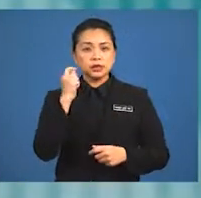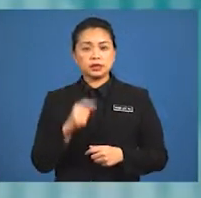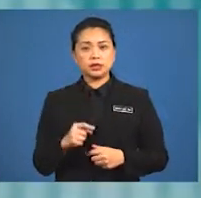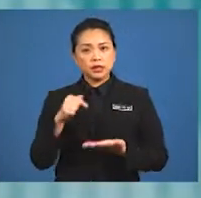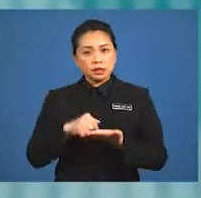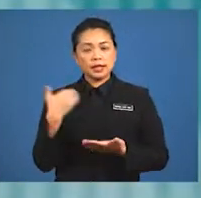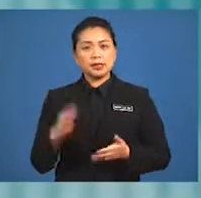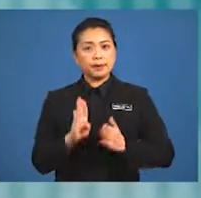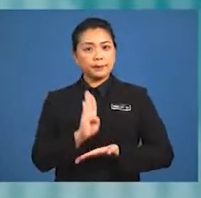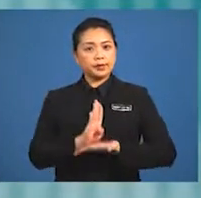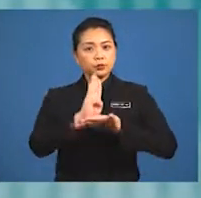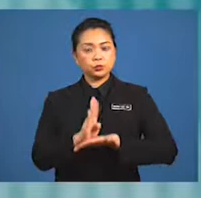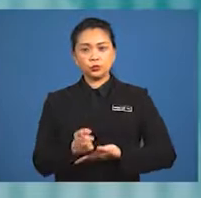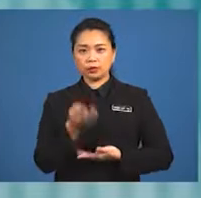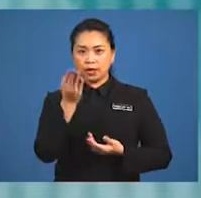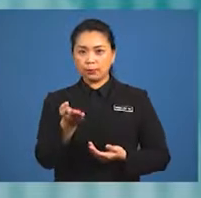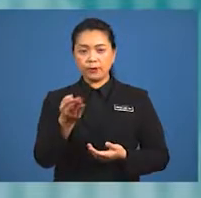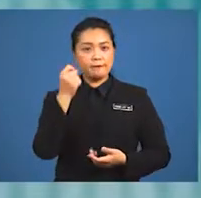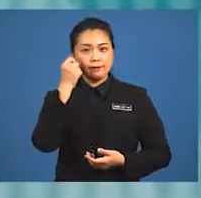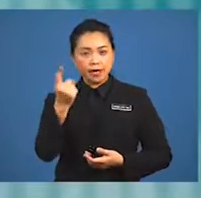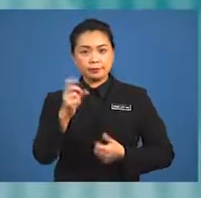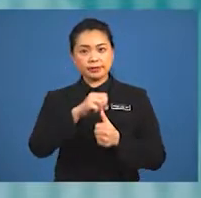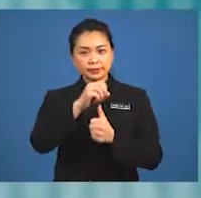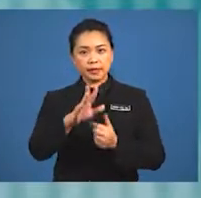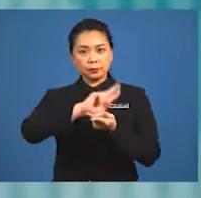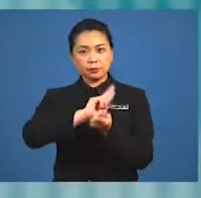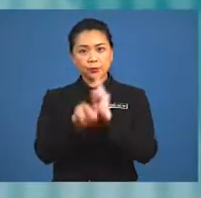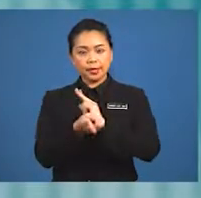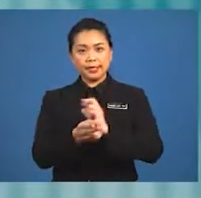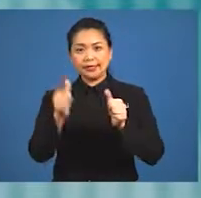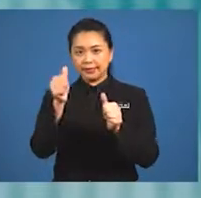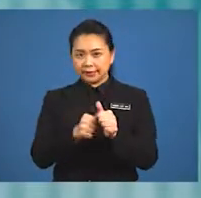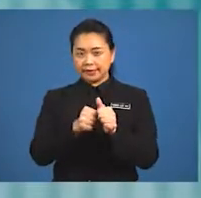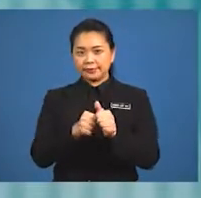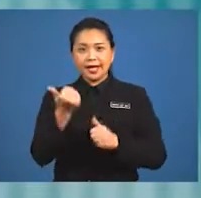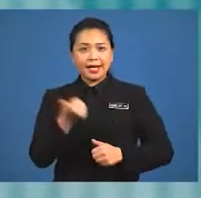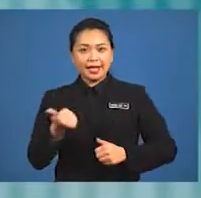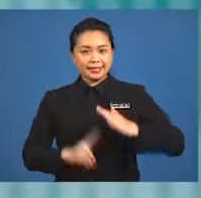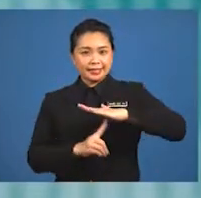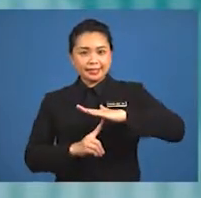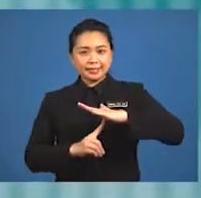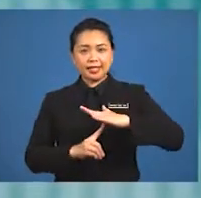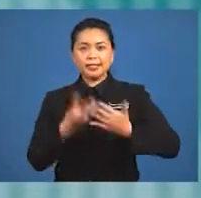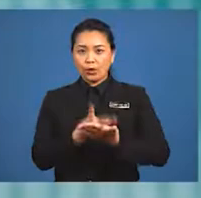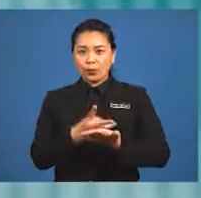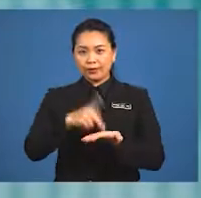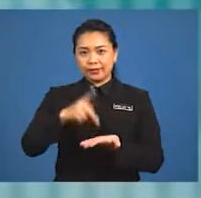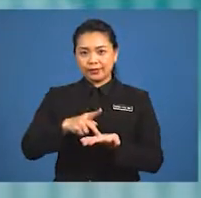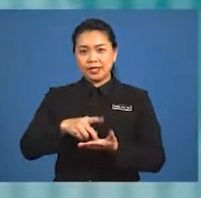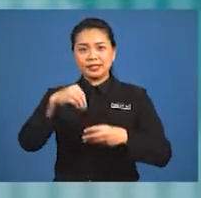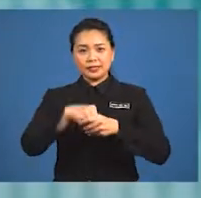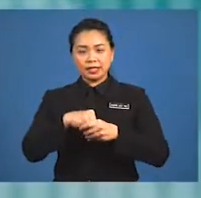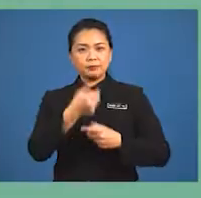adalah untuk membantu kamu memahami kesan perubahan setiap alat dasar kewangan kuantitatif